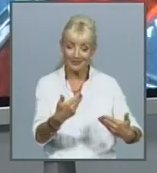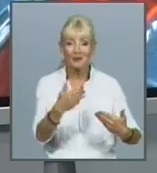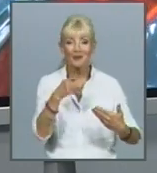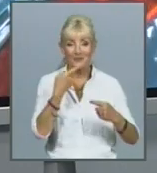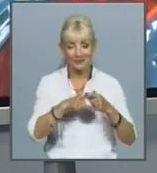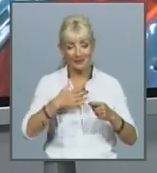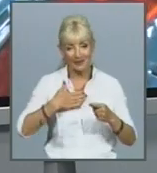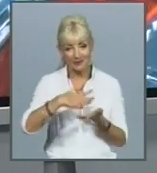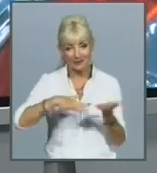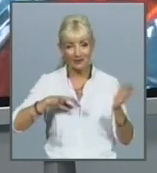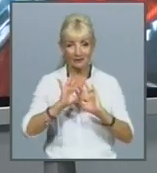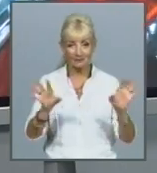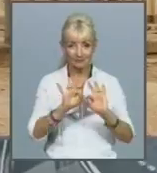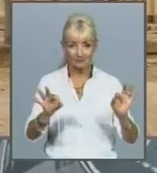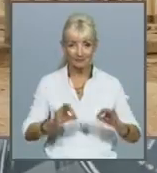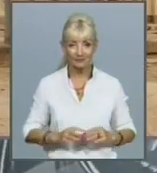зоопарку – наш наступний матеріал.